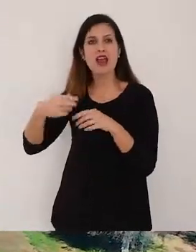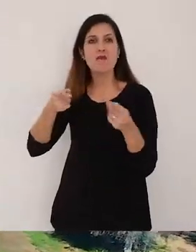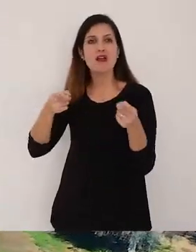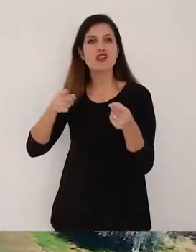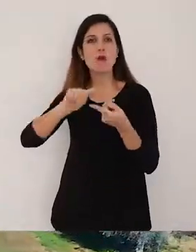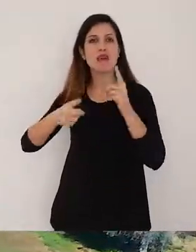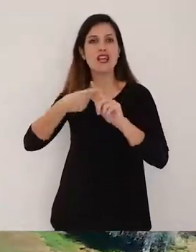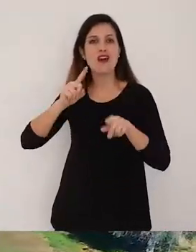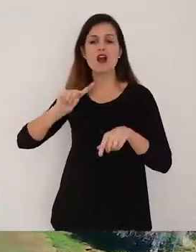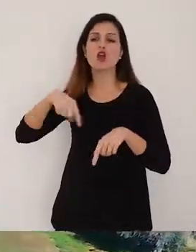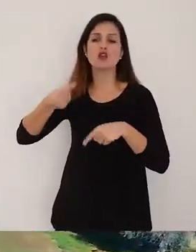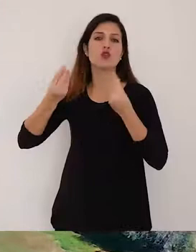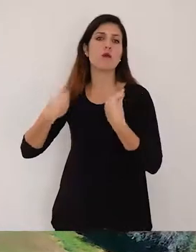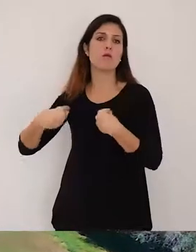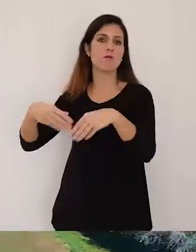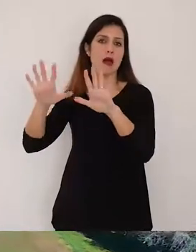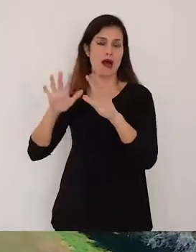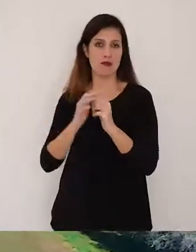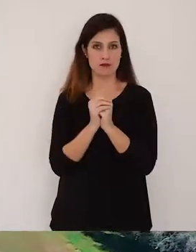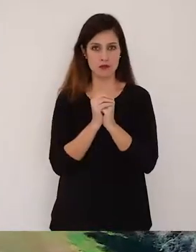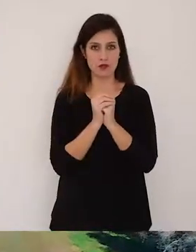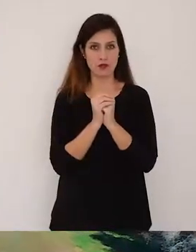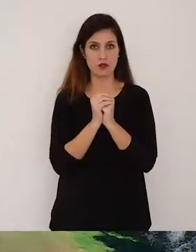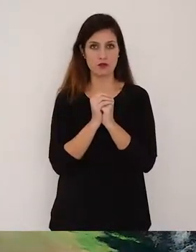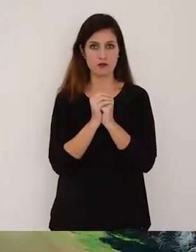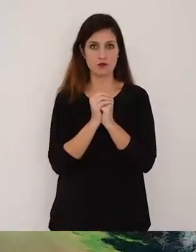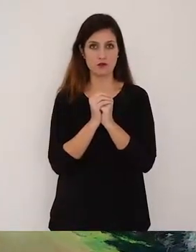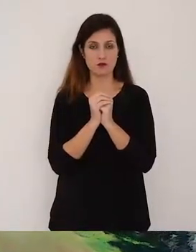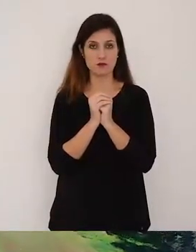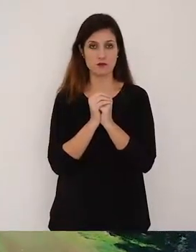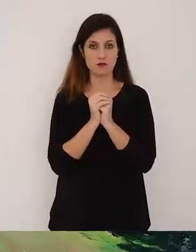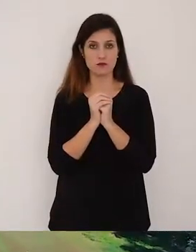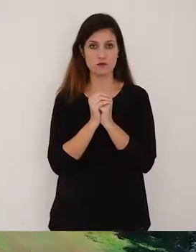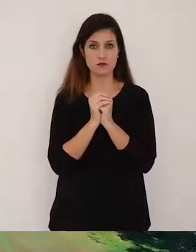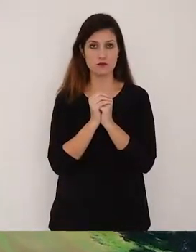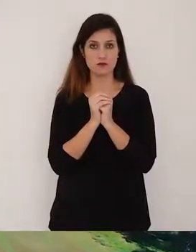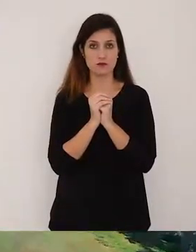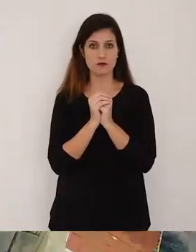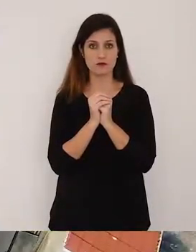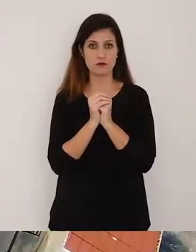epoca medievale, poi abbandonato nel corso dell'Evo moderno.